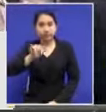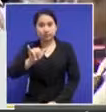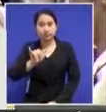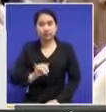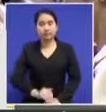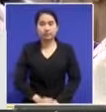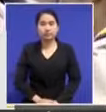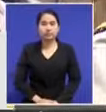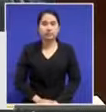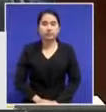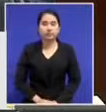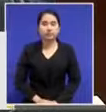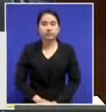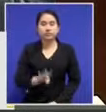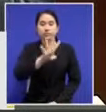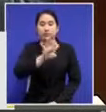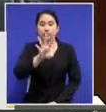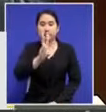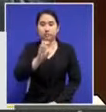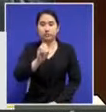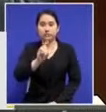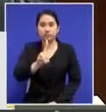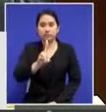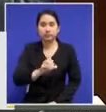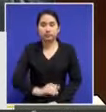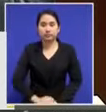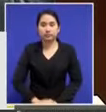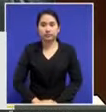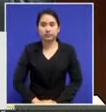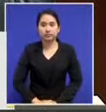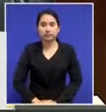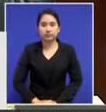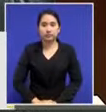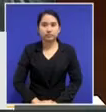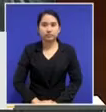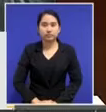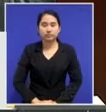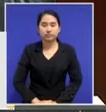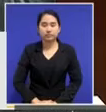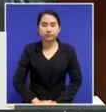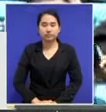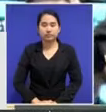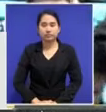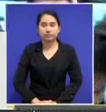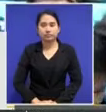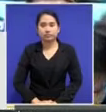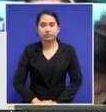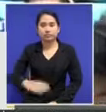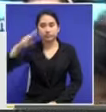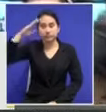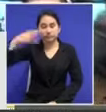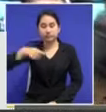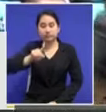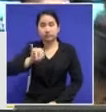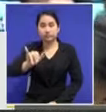ค่ะ 461นางสาววัฒนยาวงโอภาสี พลเอกประยุ